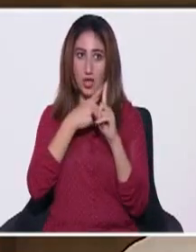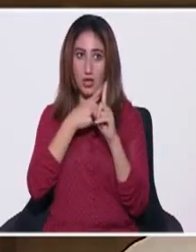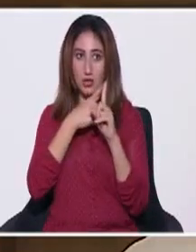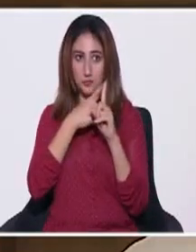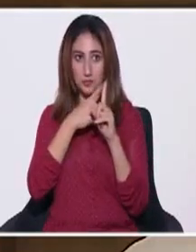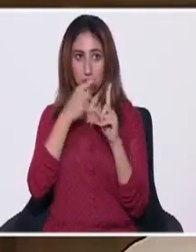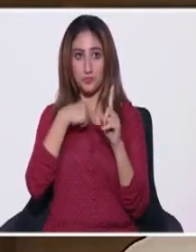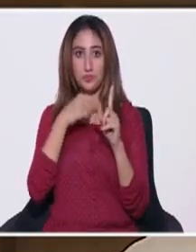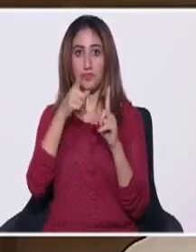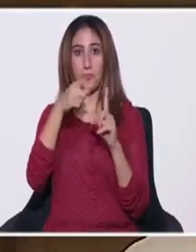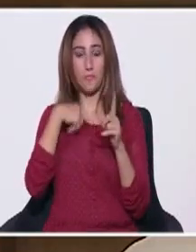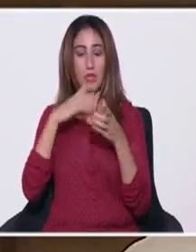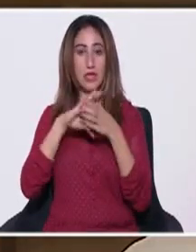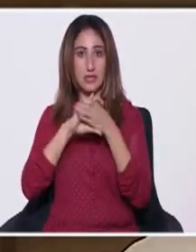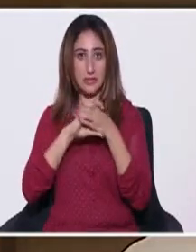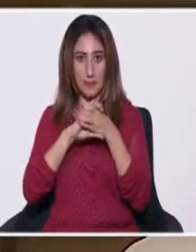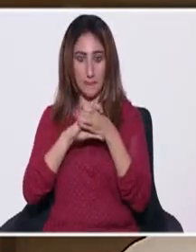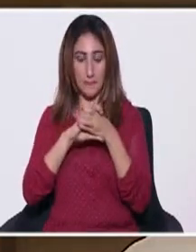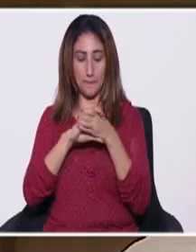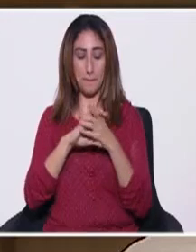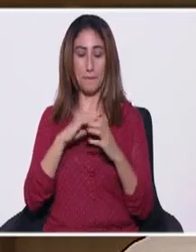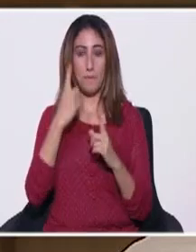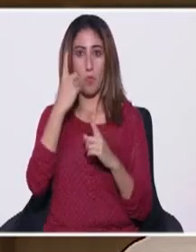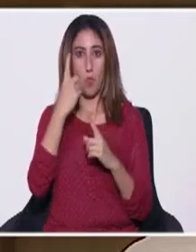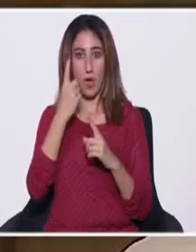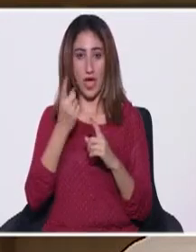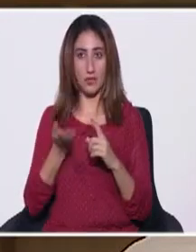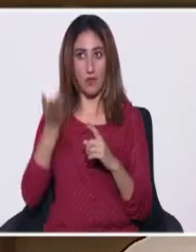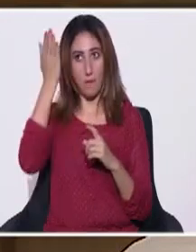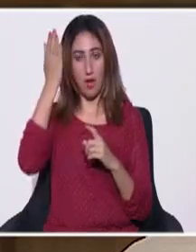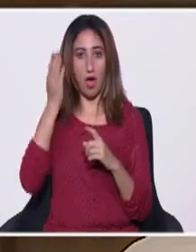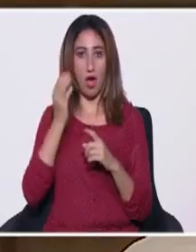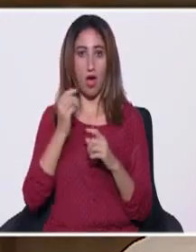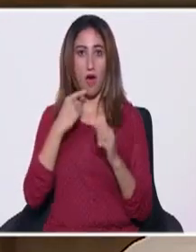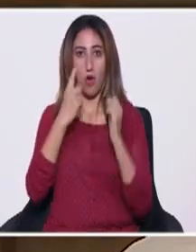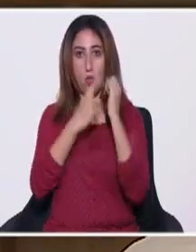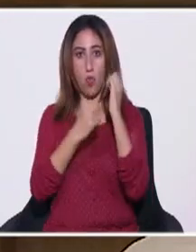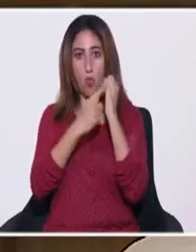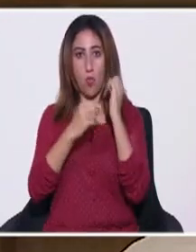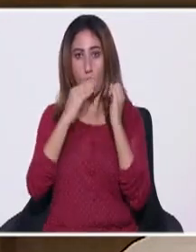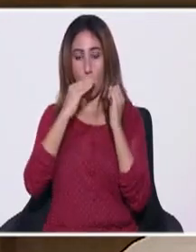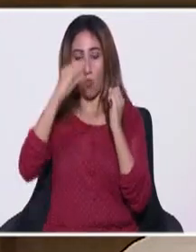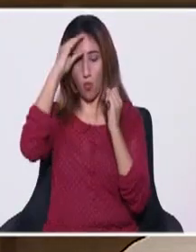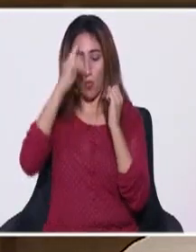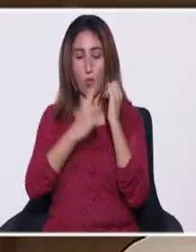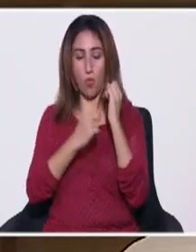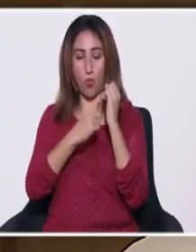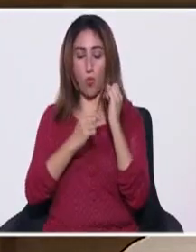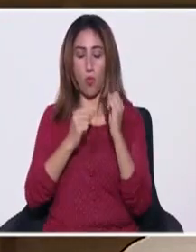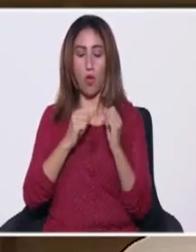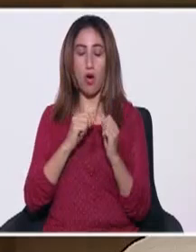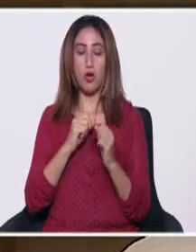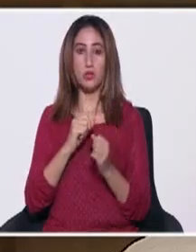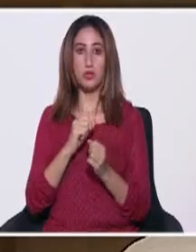أنا بعتبره زميل عزيز، واحد من كبار المذيعين في إذاعة القرآن الكريم، وهو